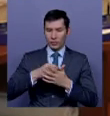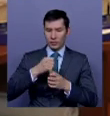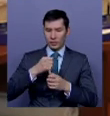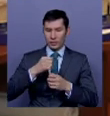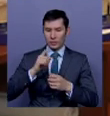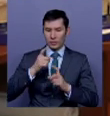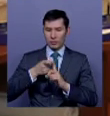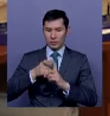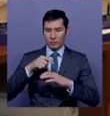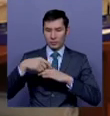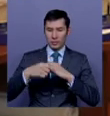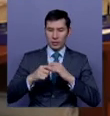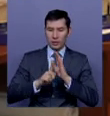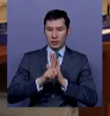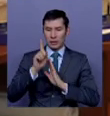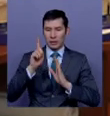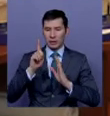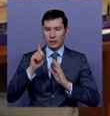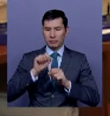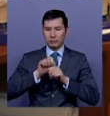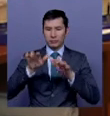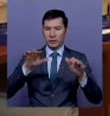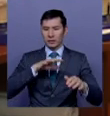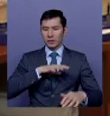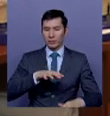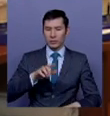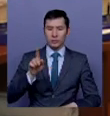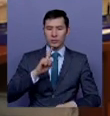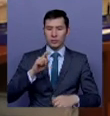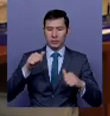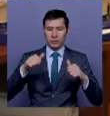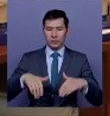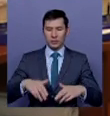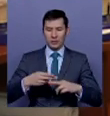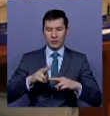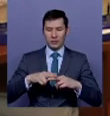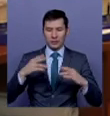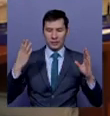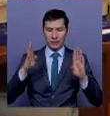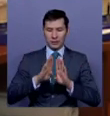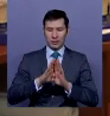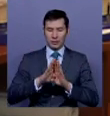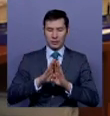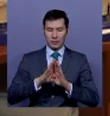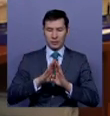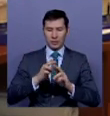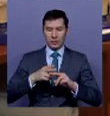елдегі соның тарамауына көмек соны қалай да қысқарту керек соның